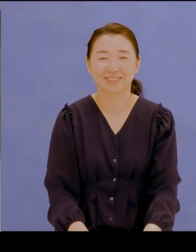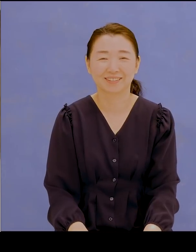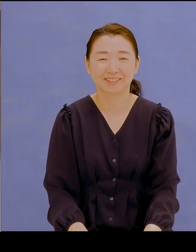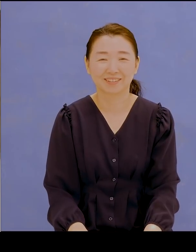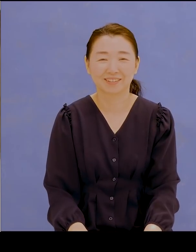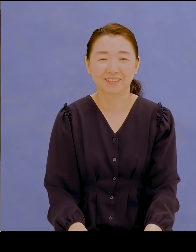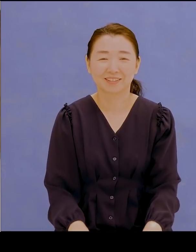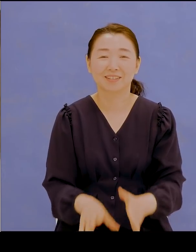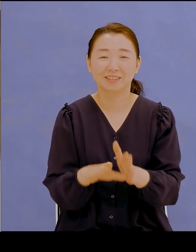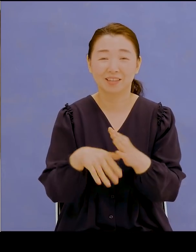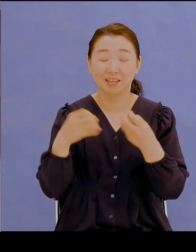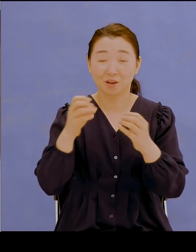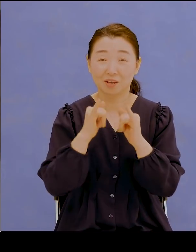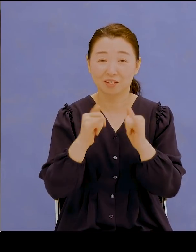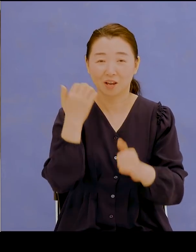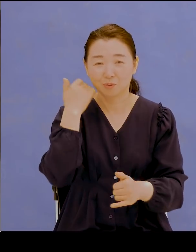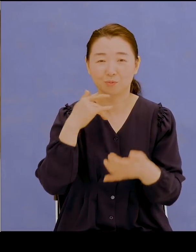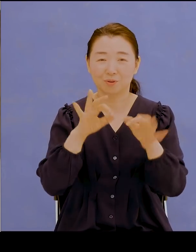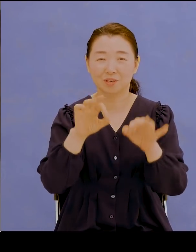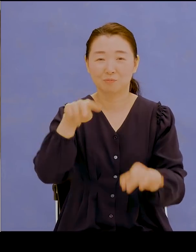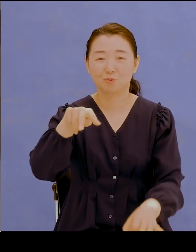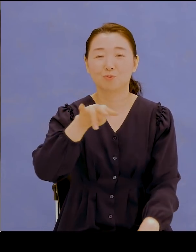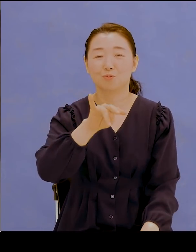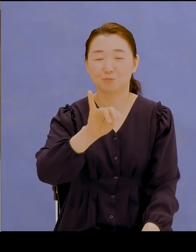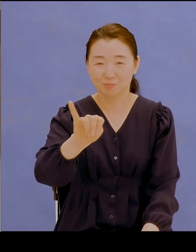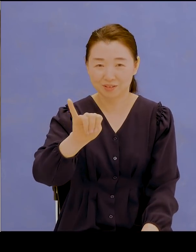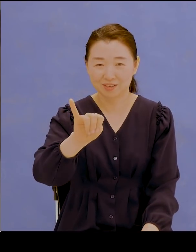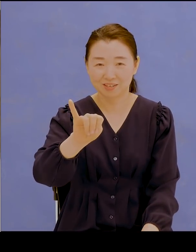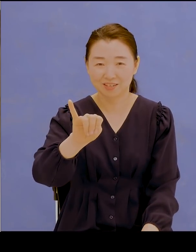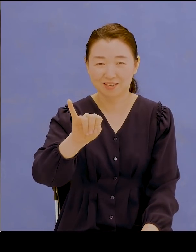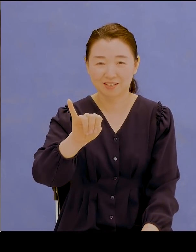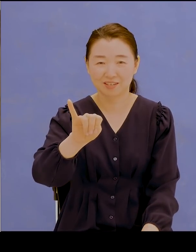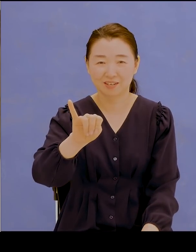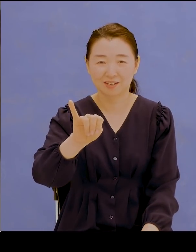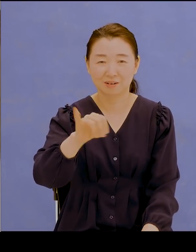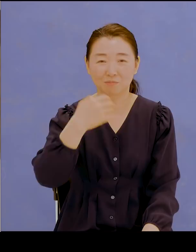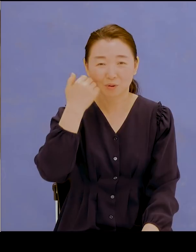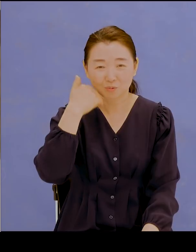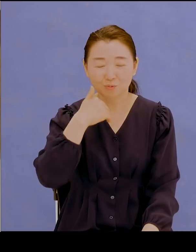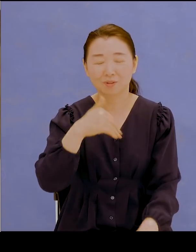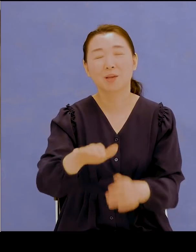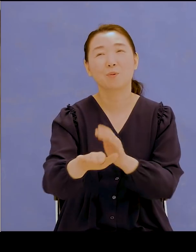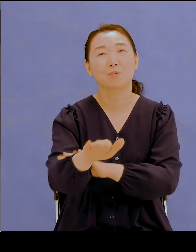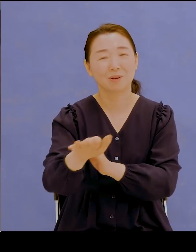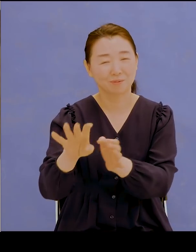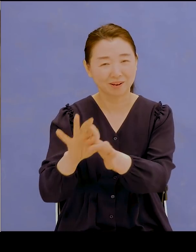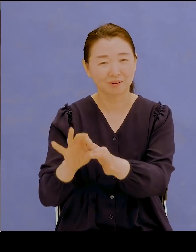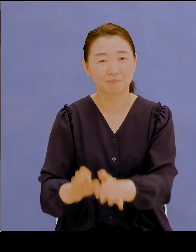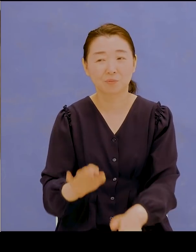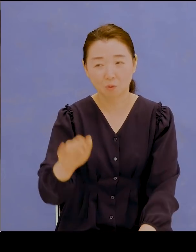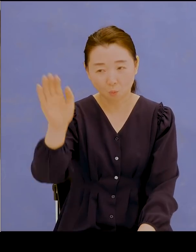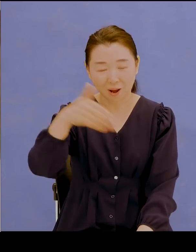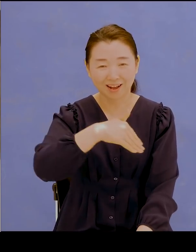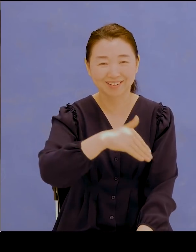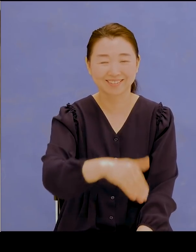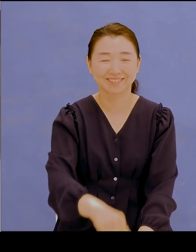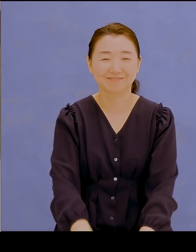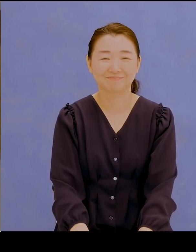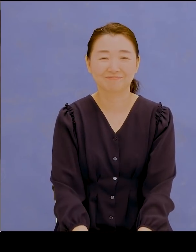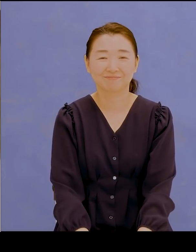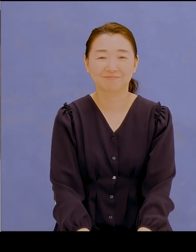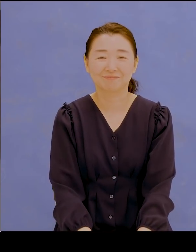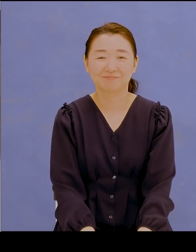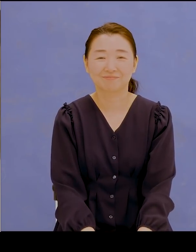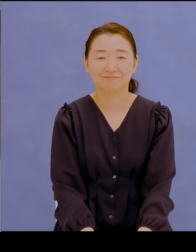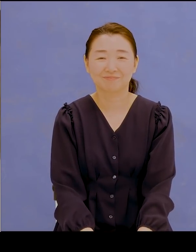그때 연기자 김유미 예. 제 그때 당시 제 그 오른팔 행동대장. 오른팔. 그래서 너 와.